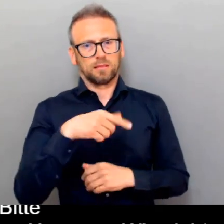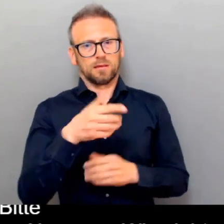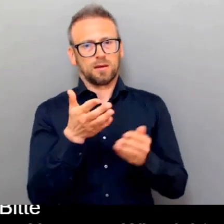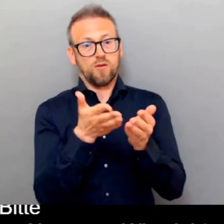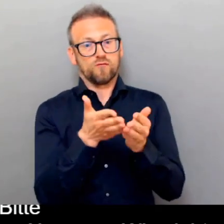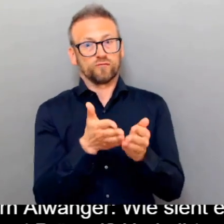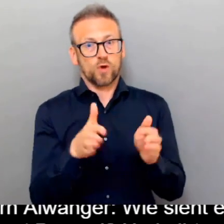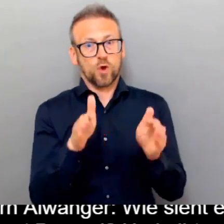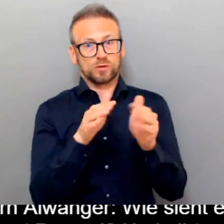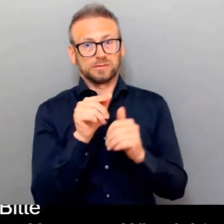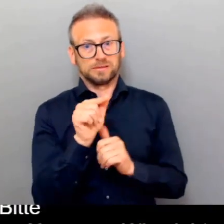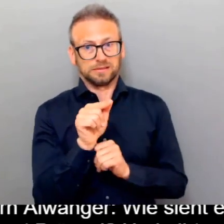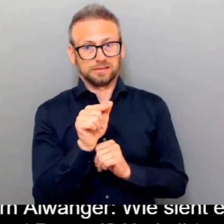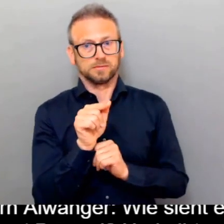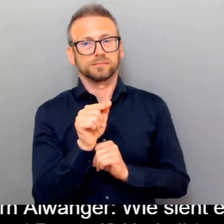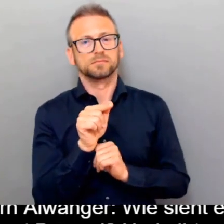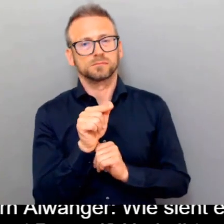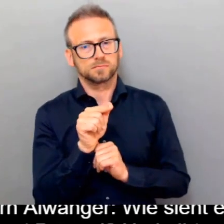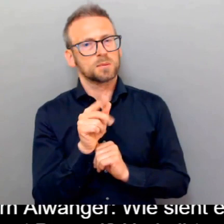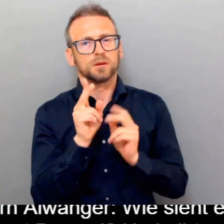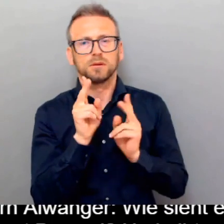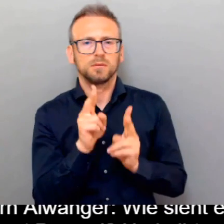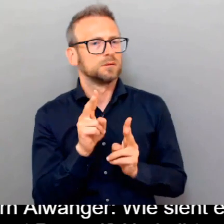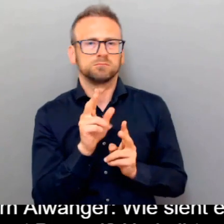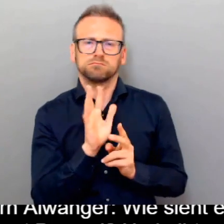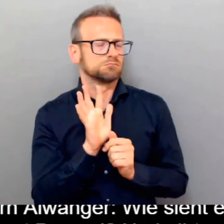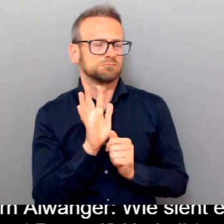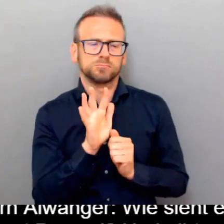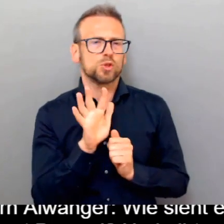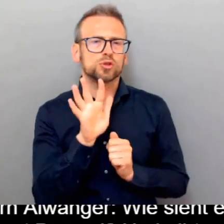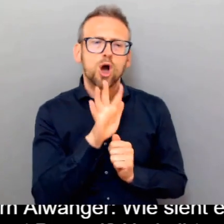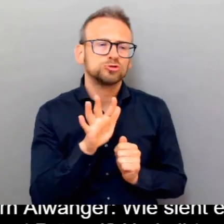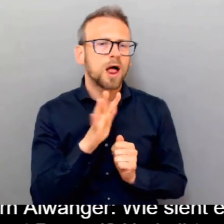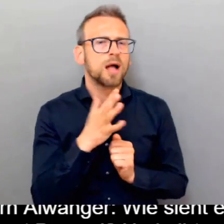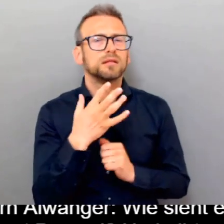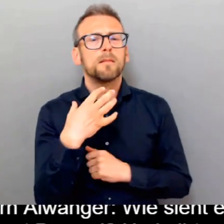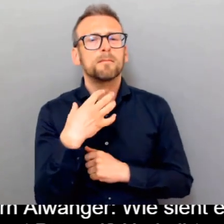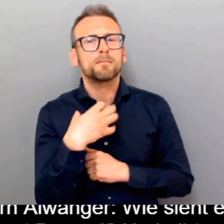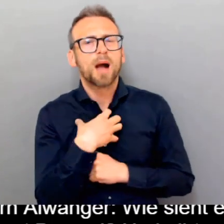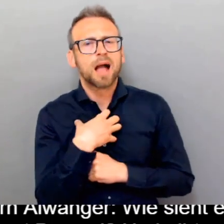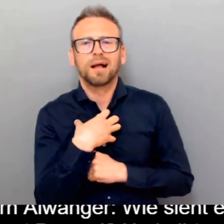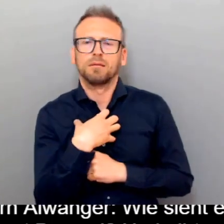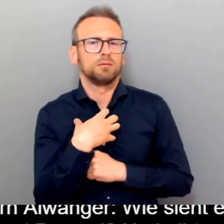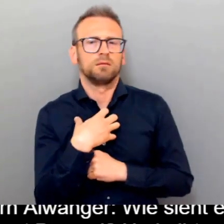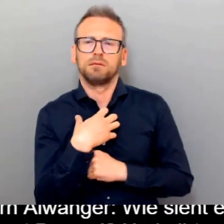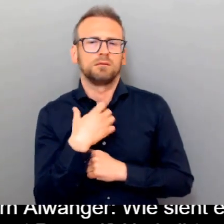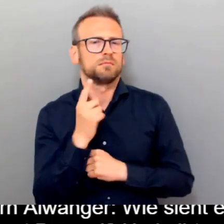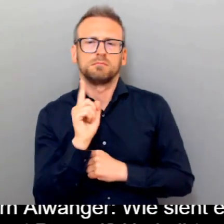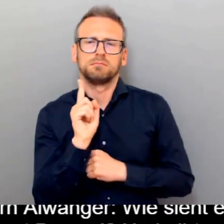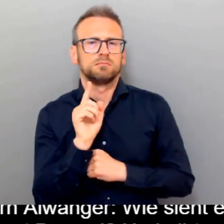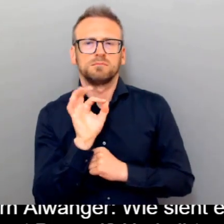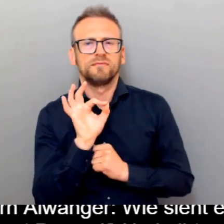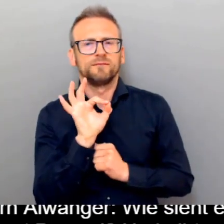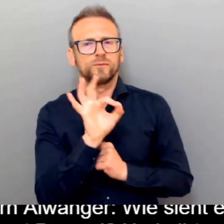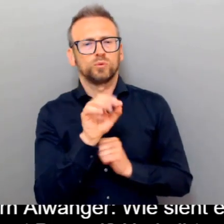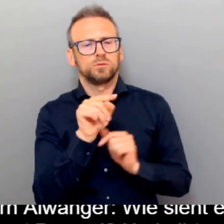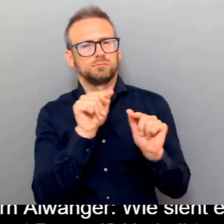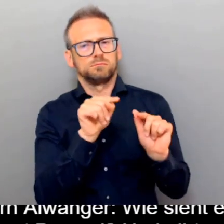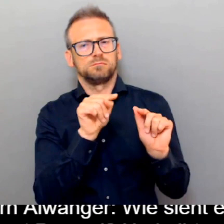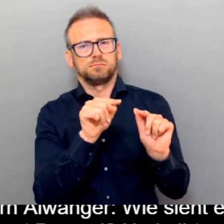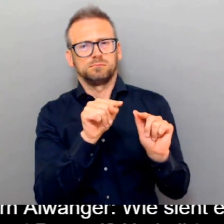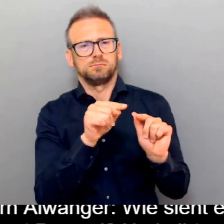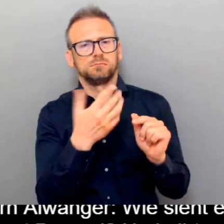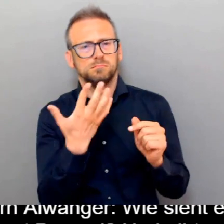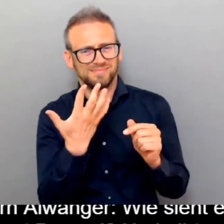Brüssel. Weder die Bundesrepublik Deutschland hat für ihre Bürgschaftsprogramme noch der Freistaat Bayern. Bis dato die Freizeichnung aus